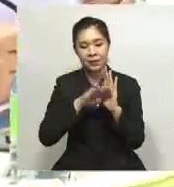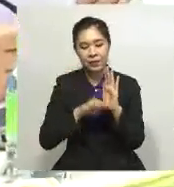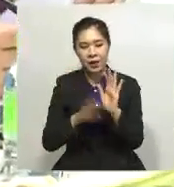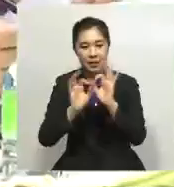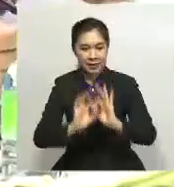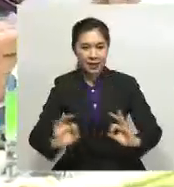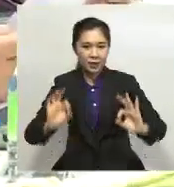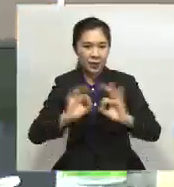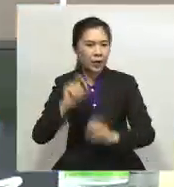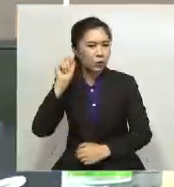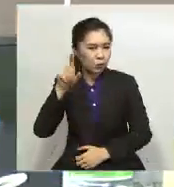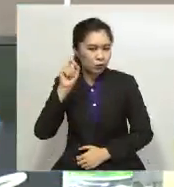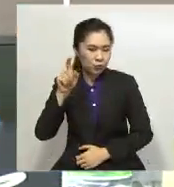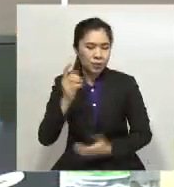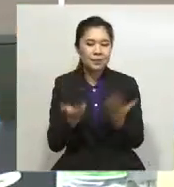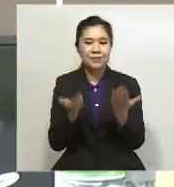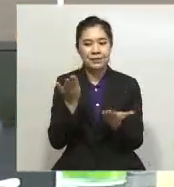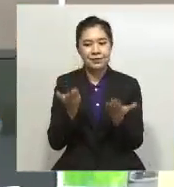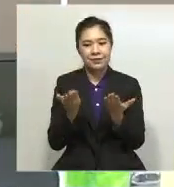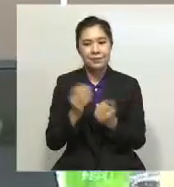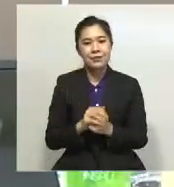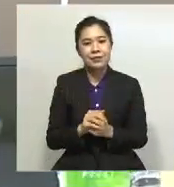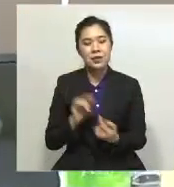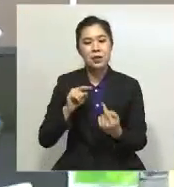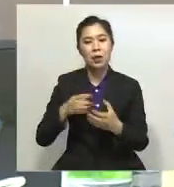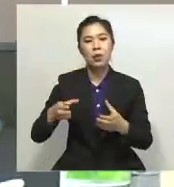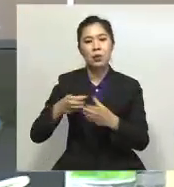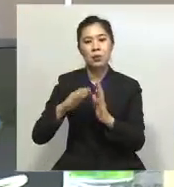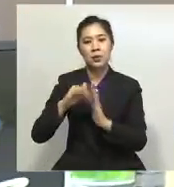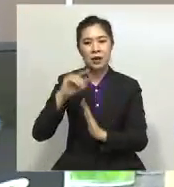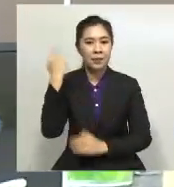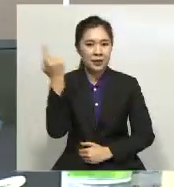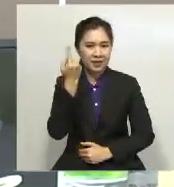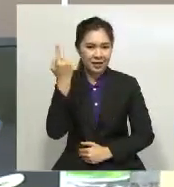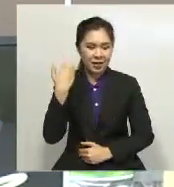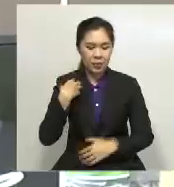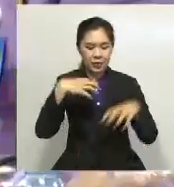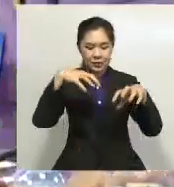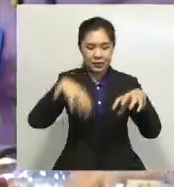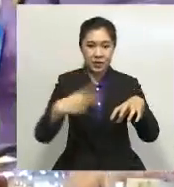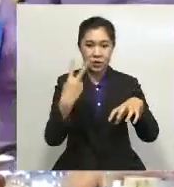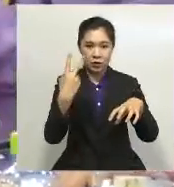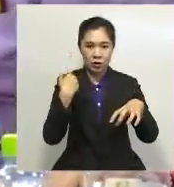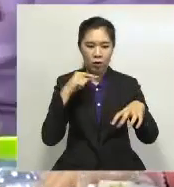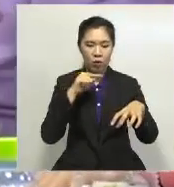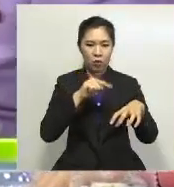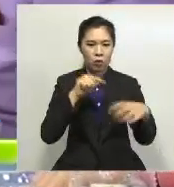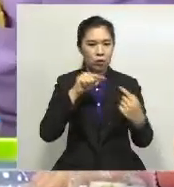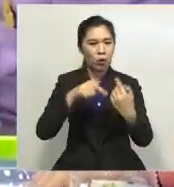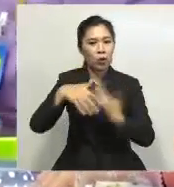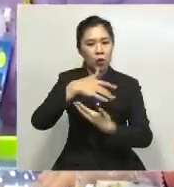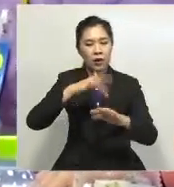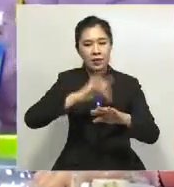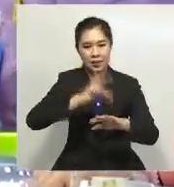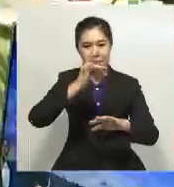ำคัญและความเร่งด่วนด้านการท่องเที่ยวกลุ่มจังหวัดมีแหล่งท่องเที่ยว2แห่งคือแหล่งมรดกโลกทางธรรมชาติ